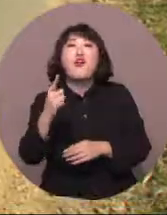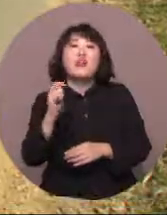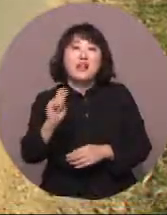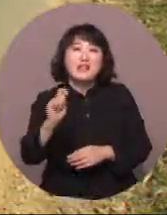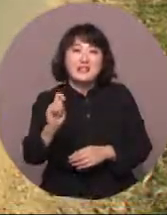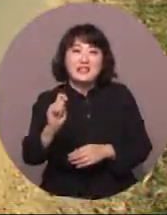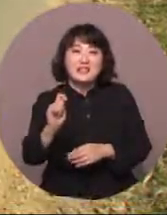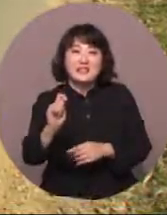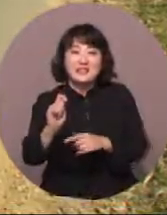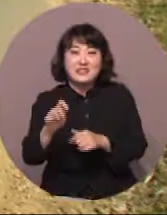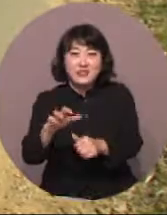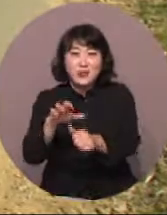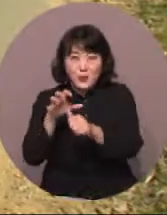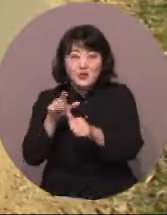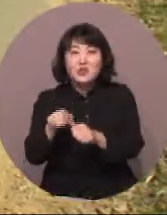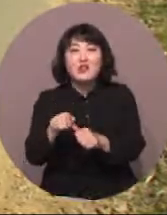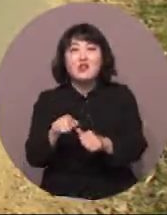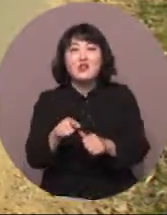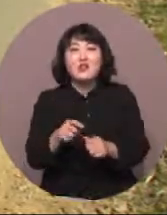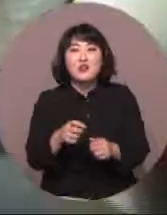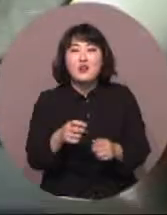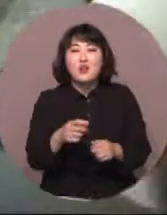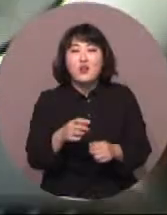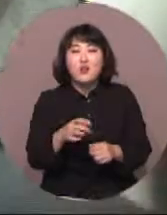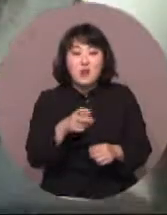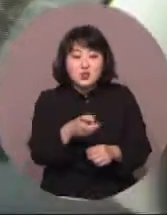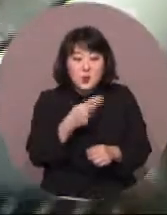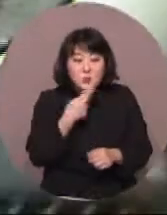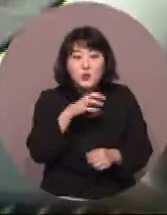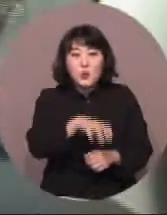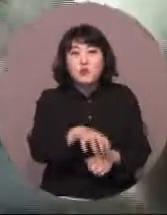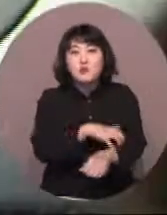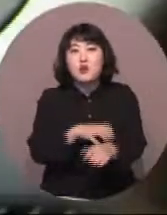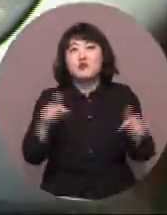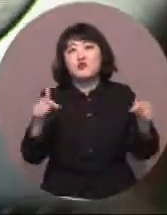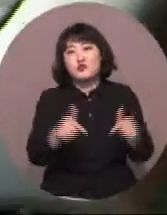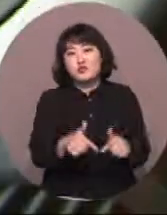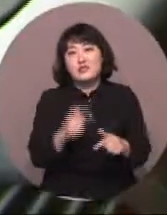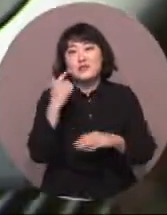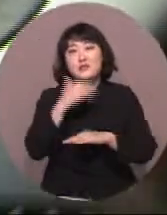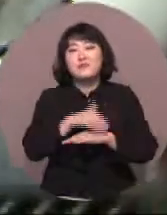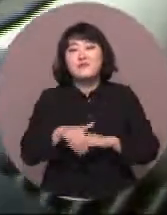교통 공백을 최소화하는 방안을 검토하고 있습니다. MBC 뉴스 이승섭입니다.